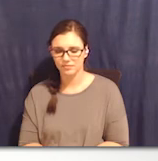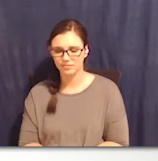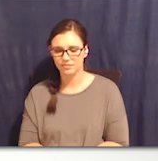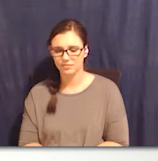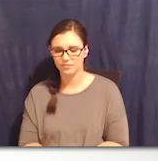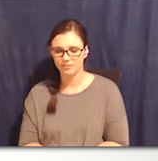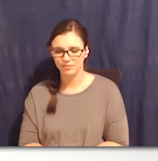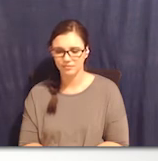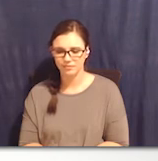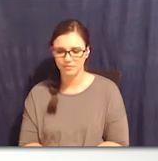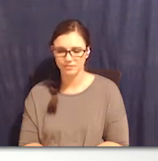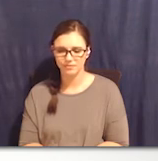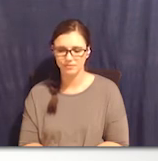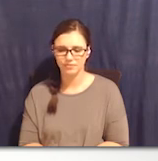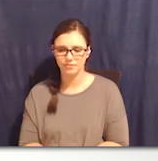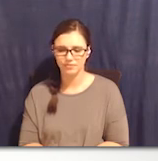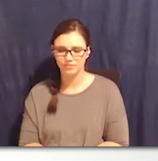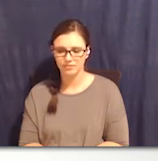chemin.